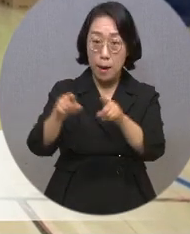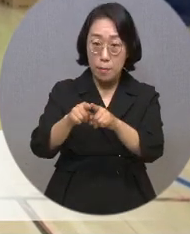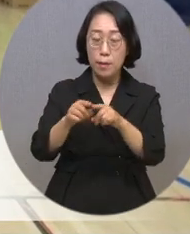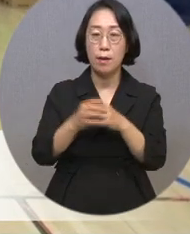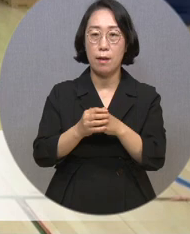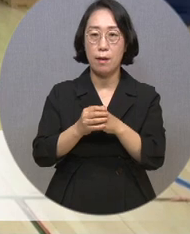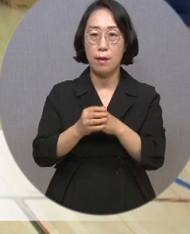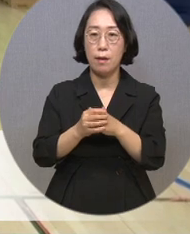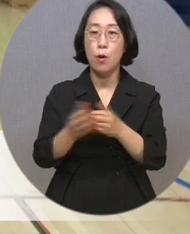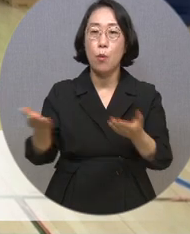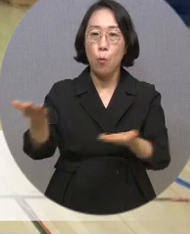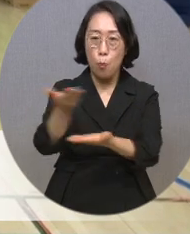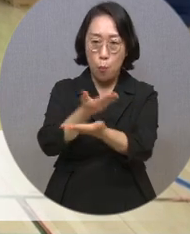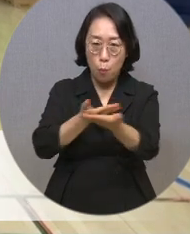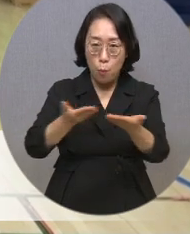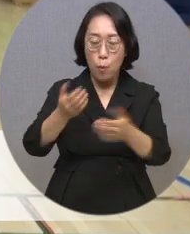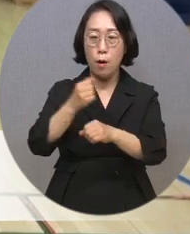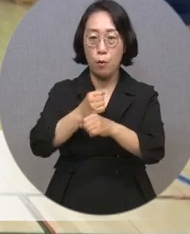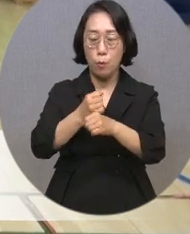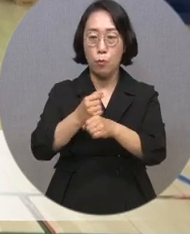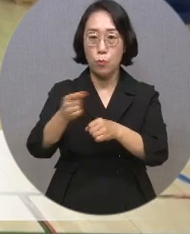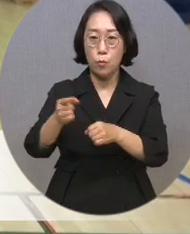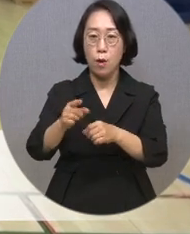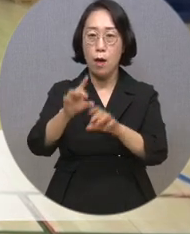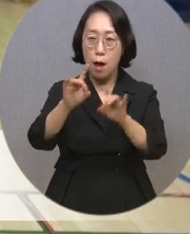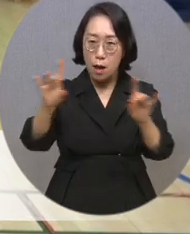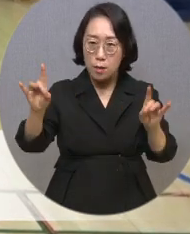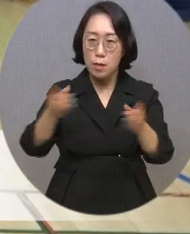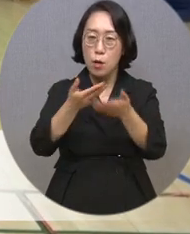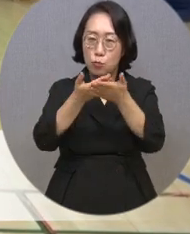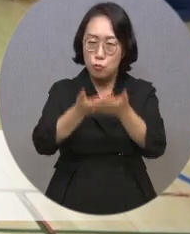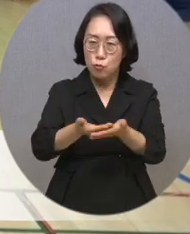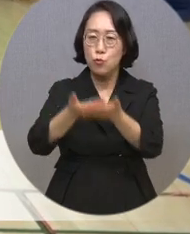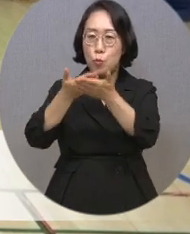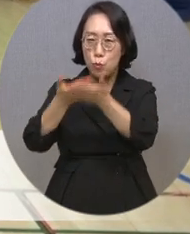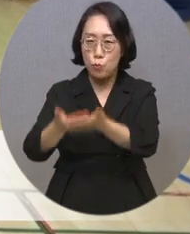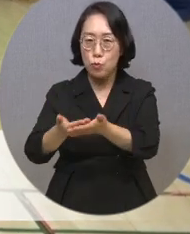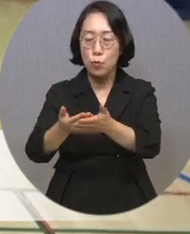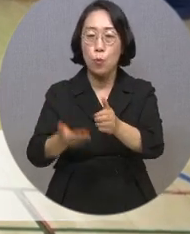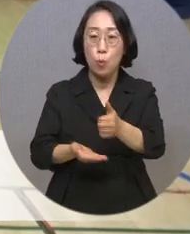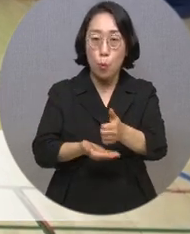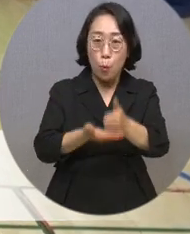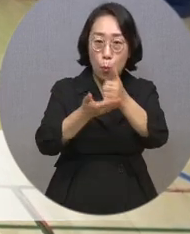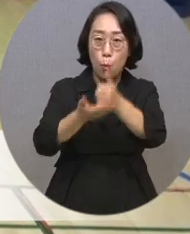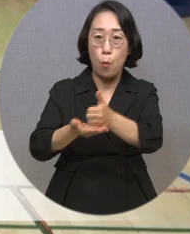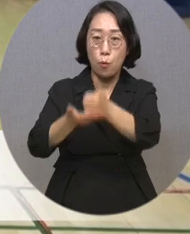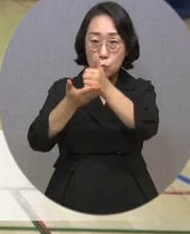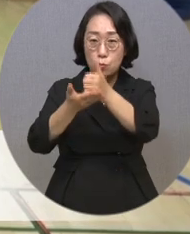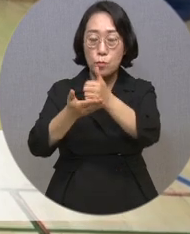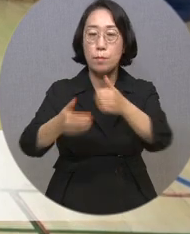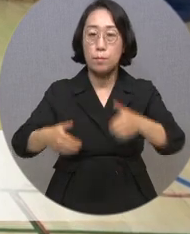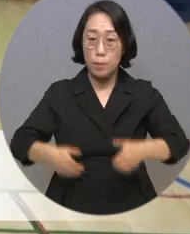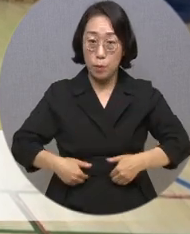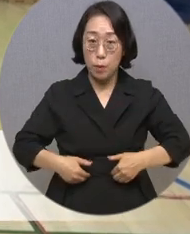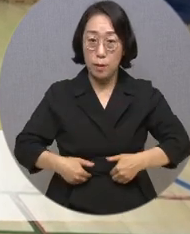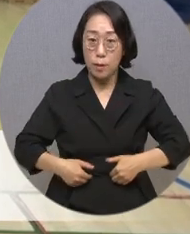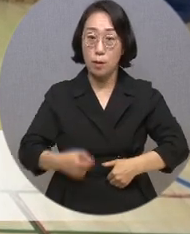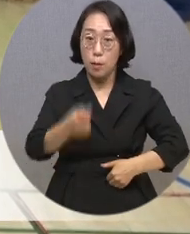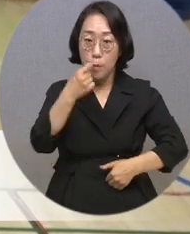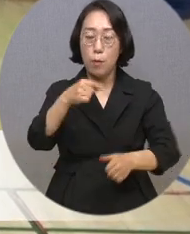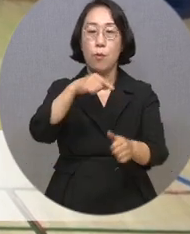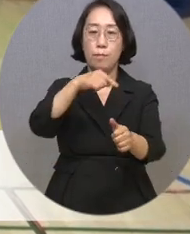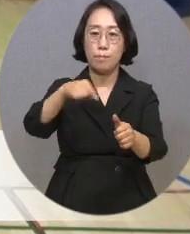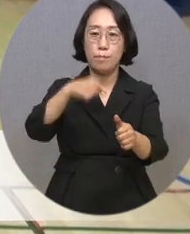비장애인들과 같이 어울리고 한 사람 한 사람 소중한 정말 인격체로 대할 수 있는 교육의 시간을